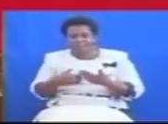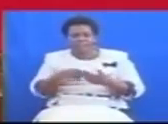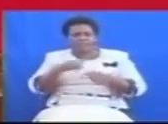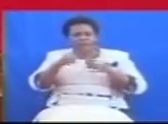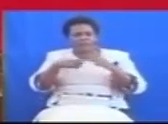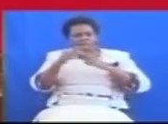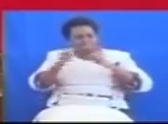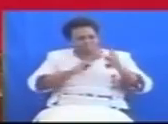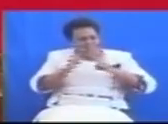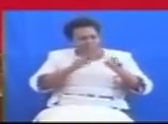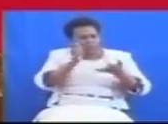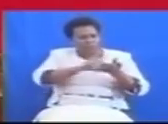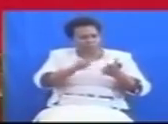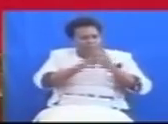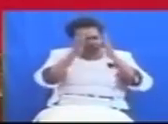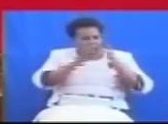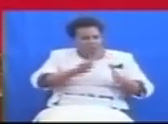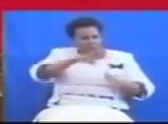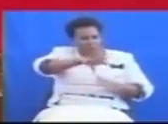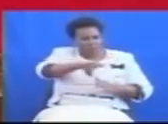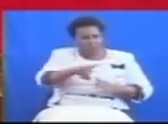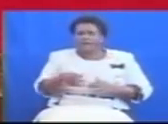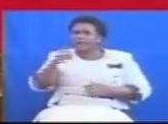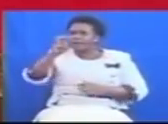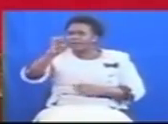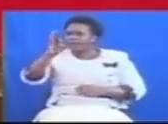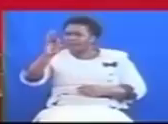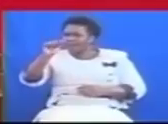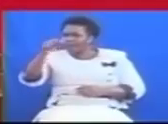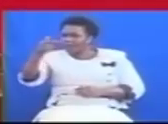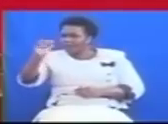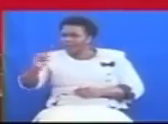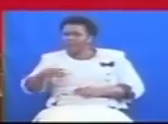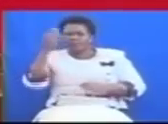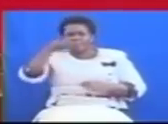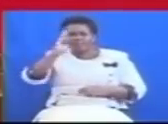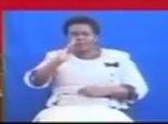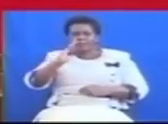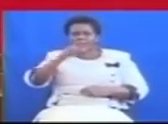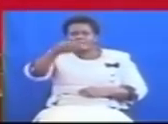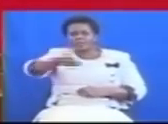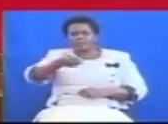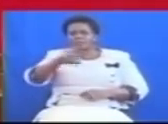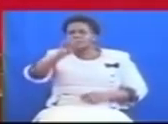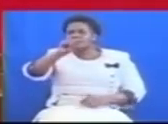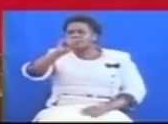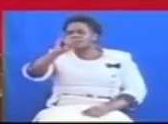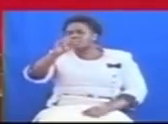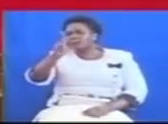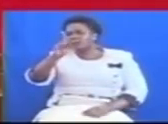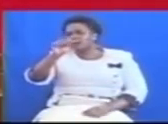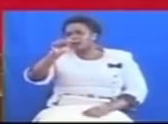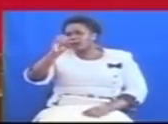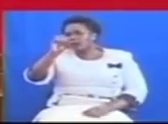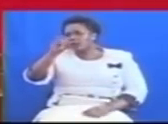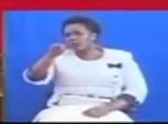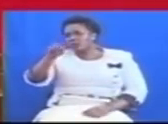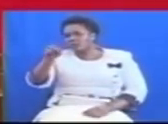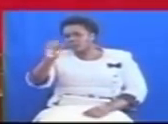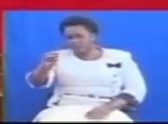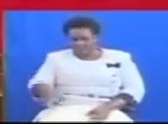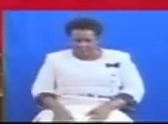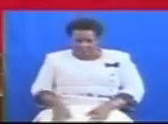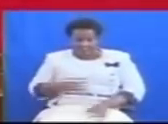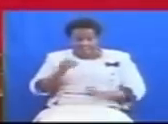ya ofisi ya mkuu wa mkoa Efata na serikali ya kijiji cha Sikaunga. Baada ya majadiliano hayo kukamilika, wizara